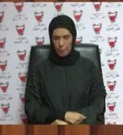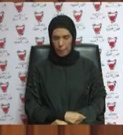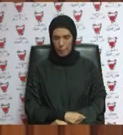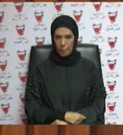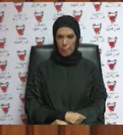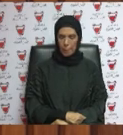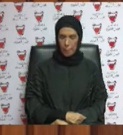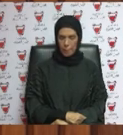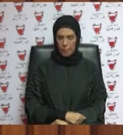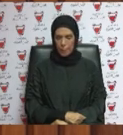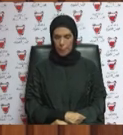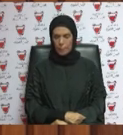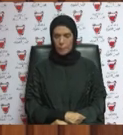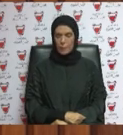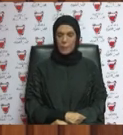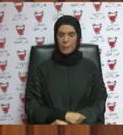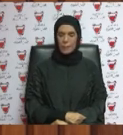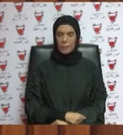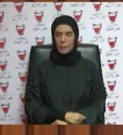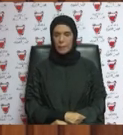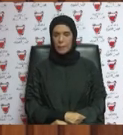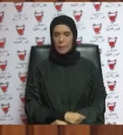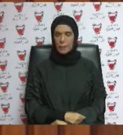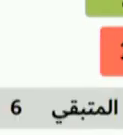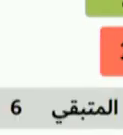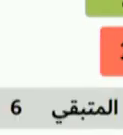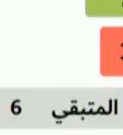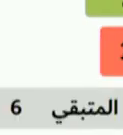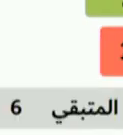الموافقون على الديباجة كما ورد في مشروع القانون،